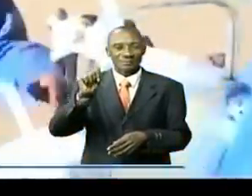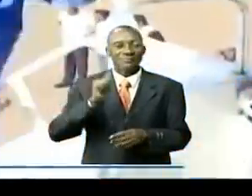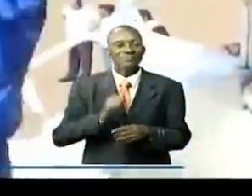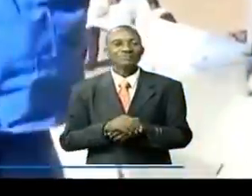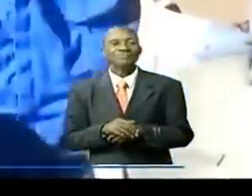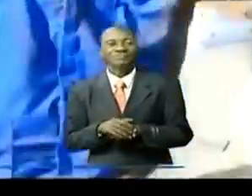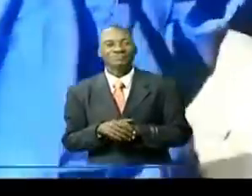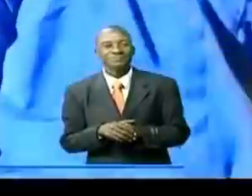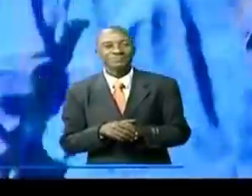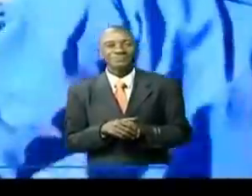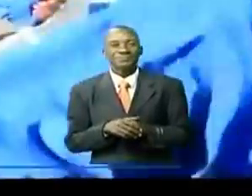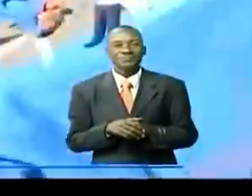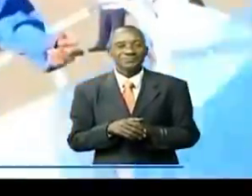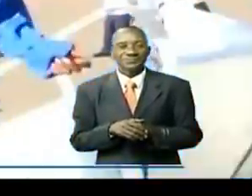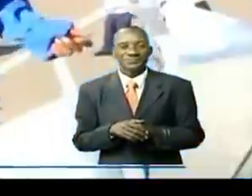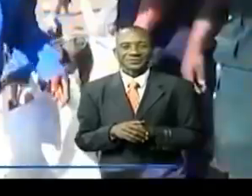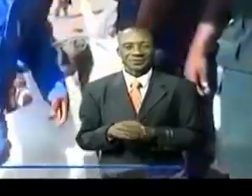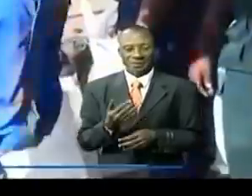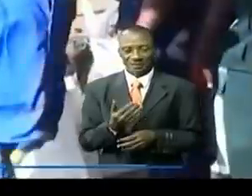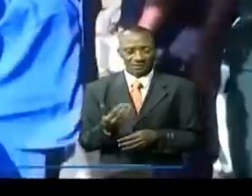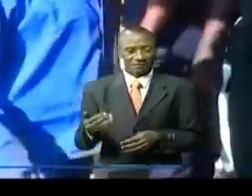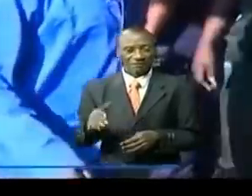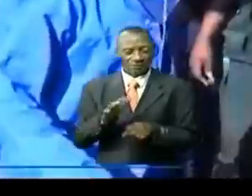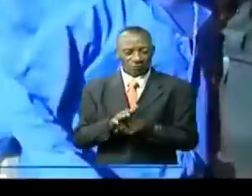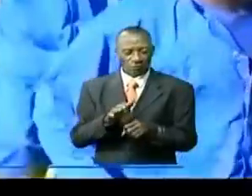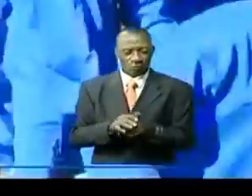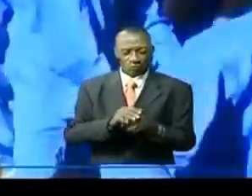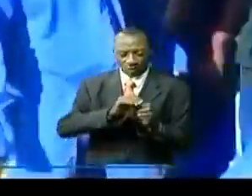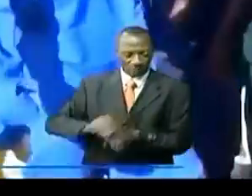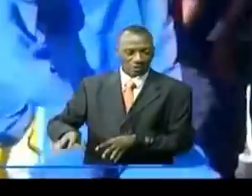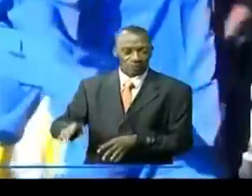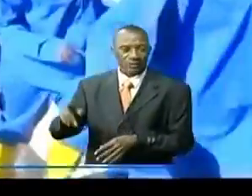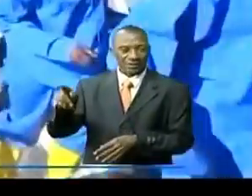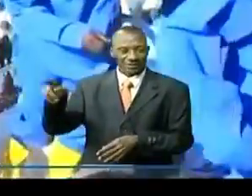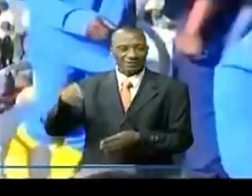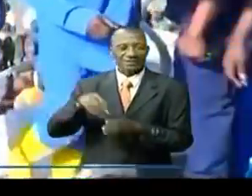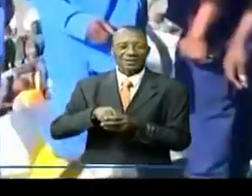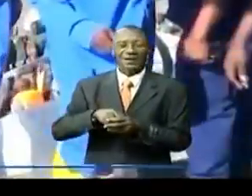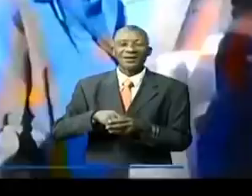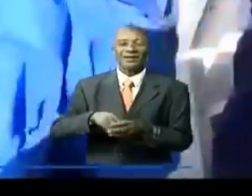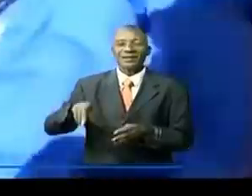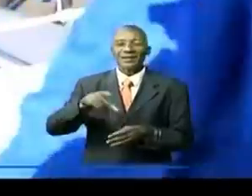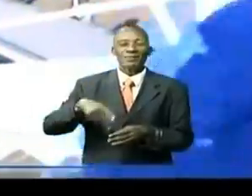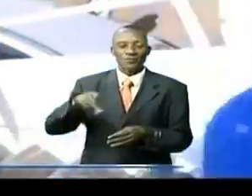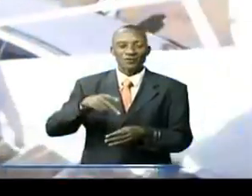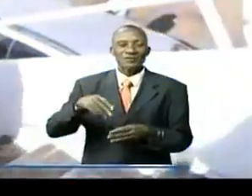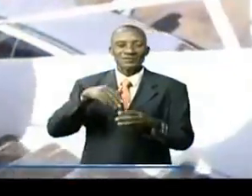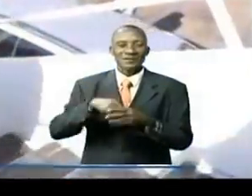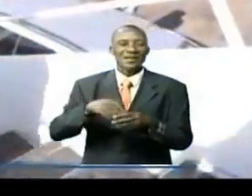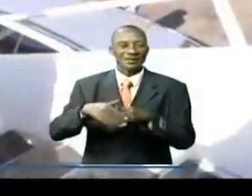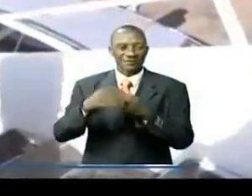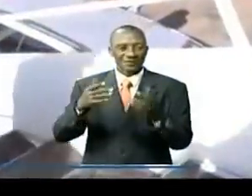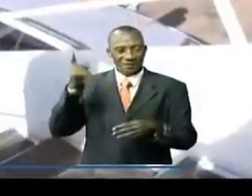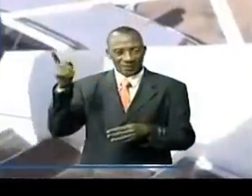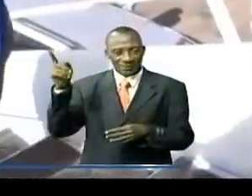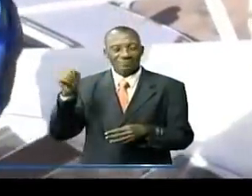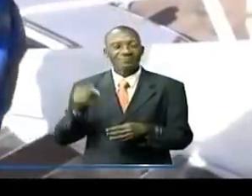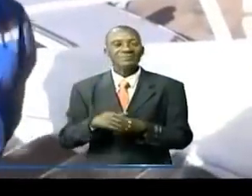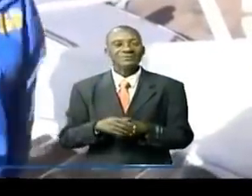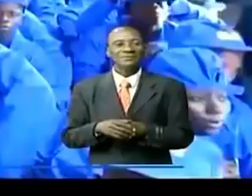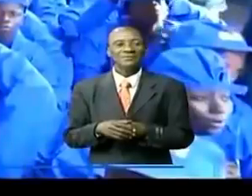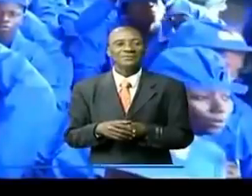enfants à rupture de lien familial, communément appelé Chege, a pris l'avion ce dimanche 8 mai 2022. À l'aéroport international de Lalouano,